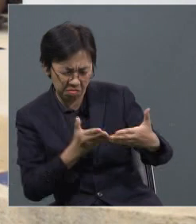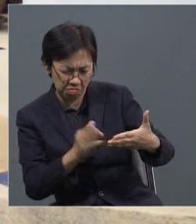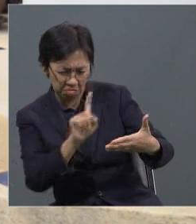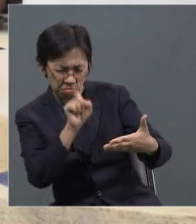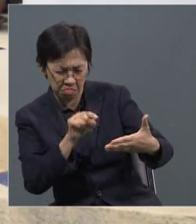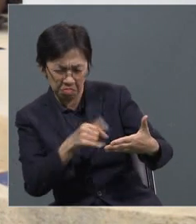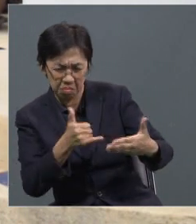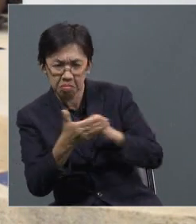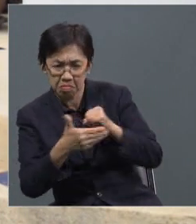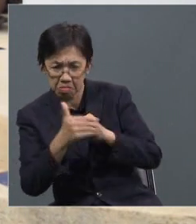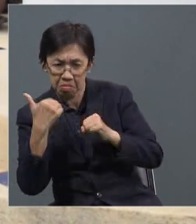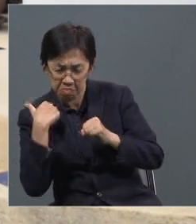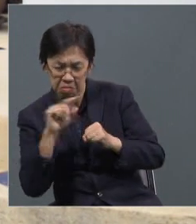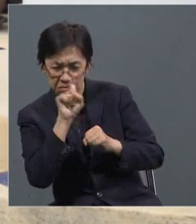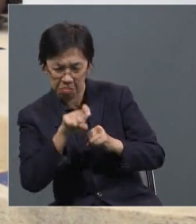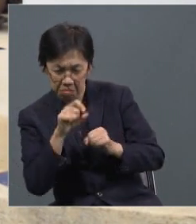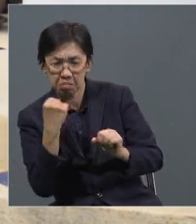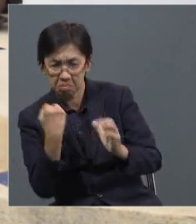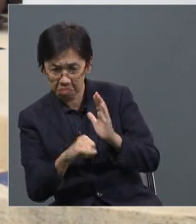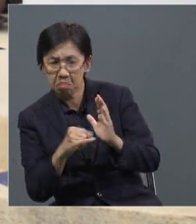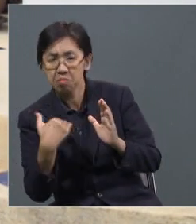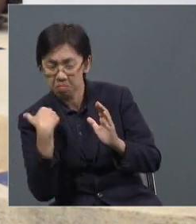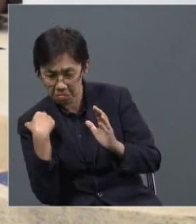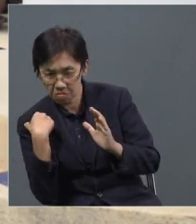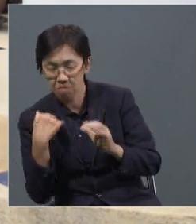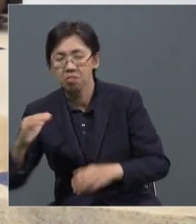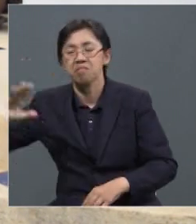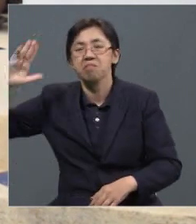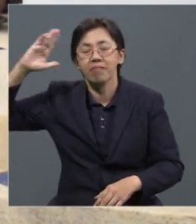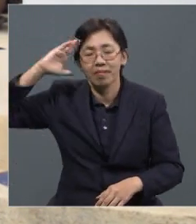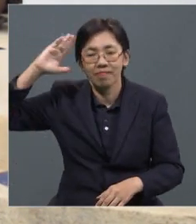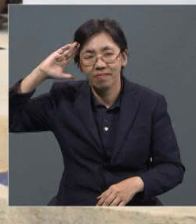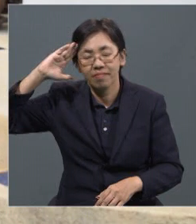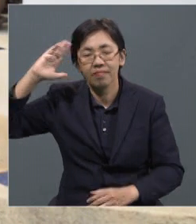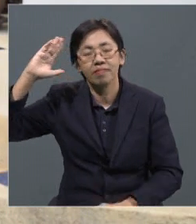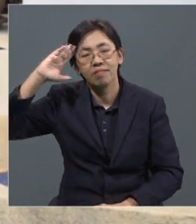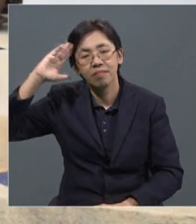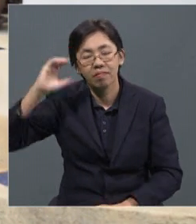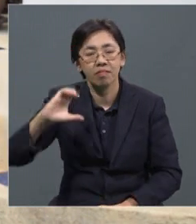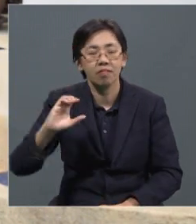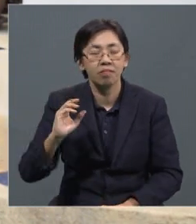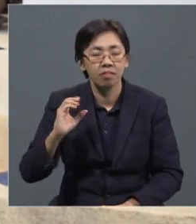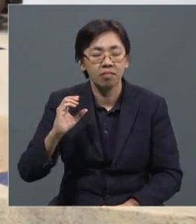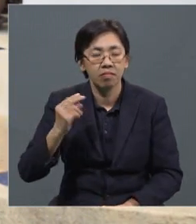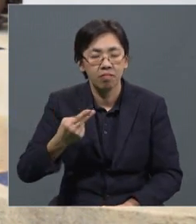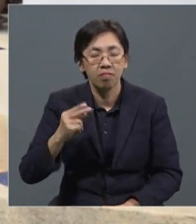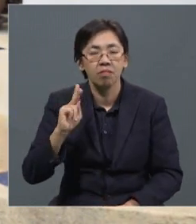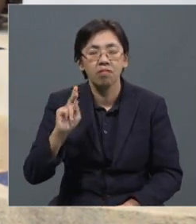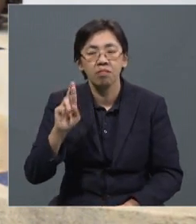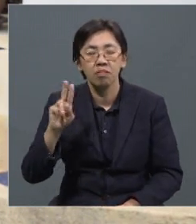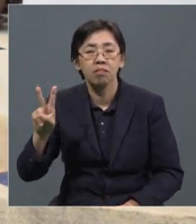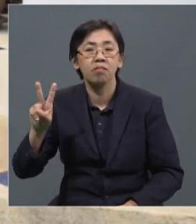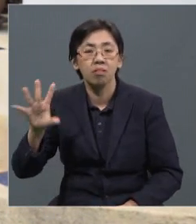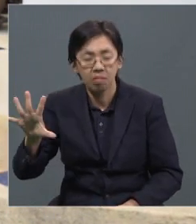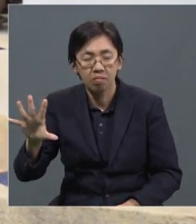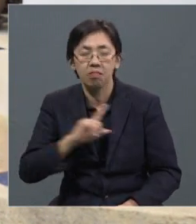งสัยก็ทำความผิดทางหน่วยทหารในพื้นที่นะฮะก็คือชกล.25เนี่ยก็จะเข้าไปตรวจสอบ